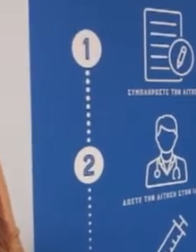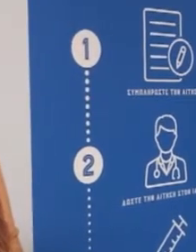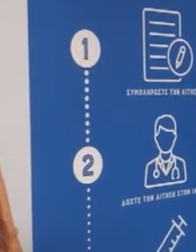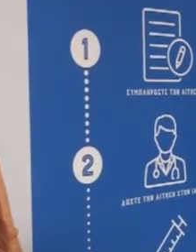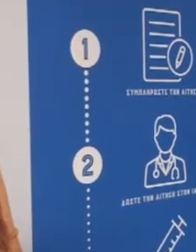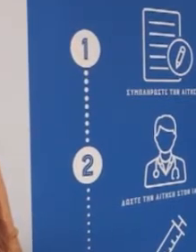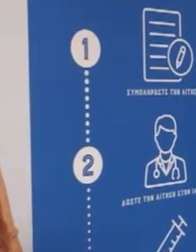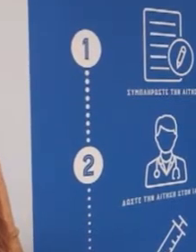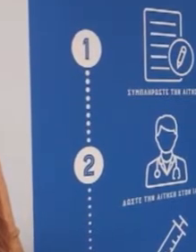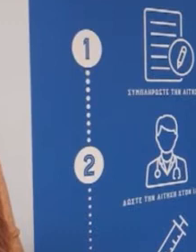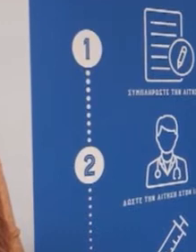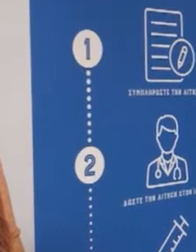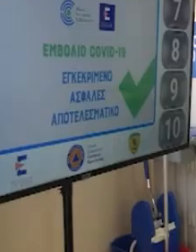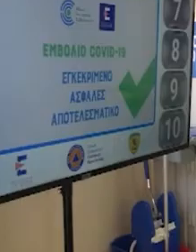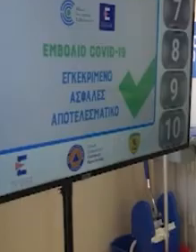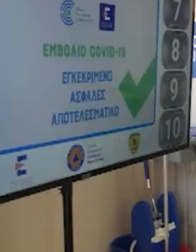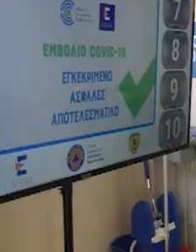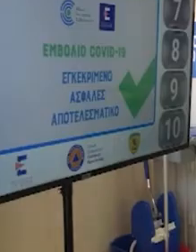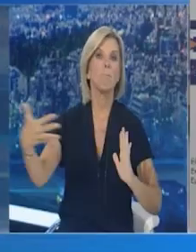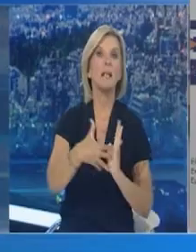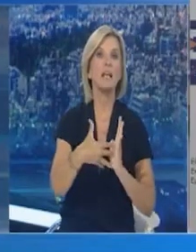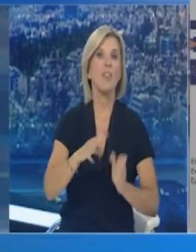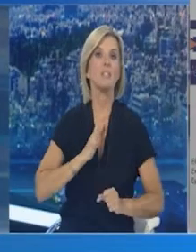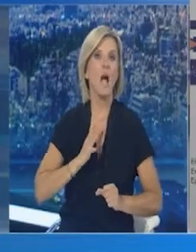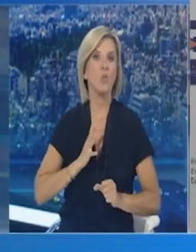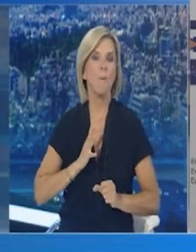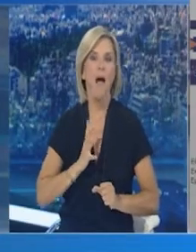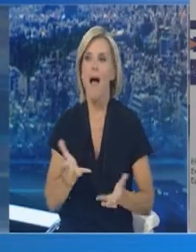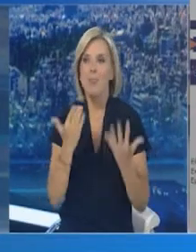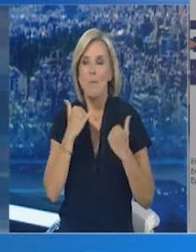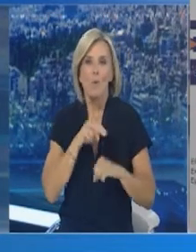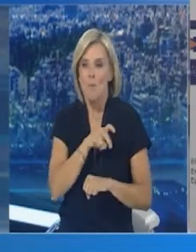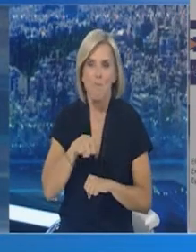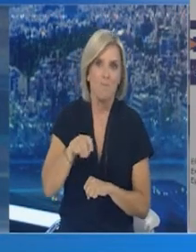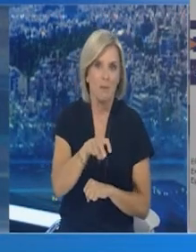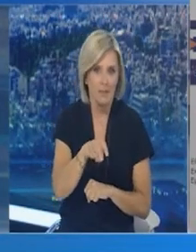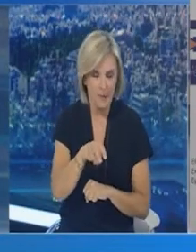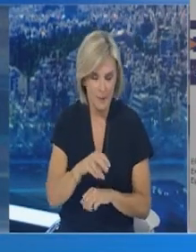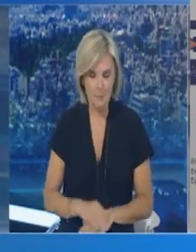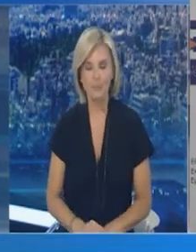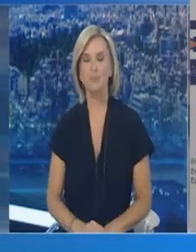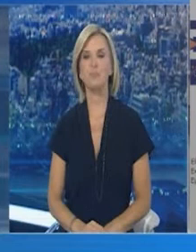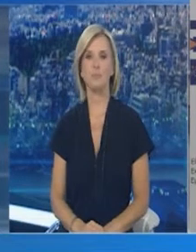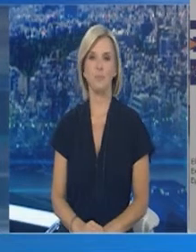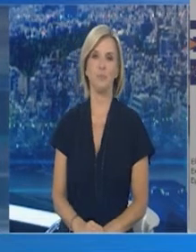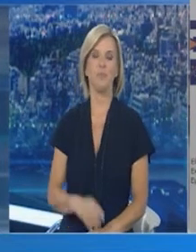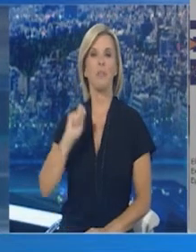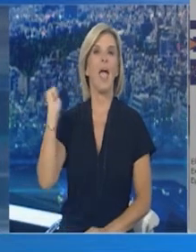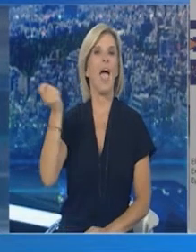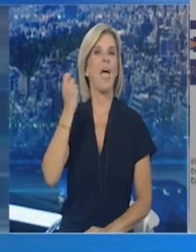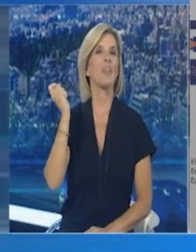ανακοίνωσε ο Γενικός Γραμματέας Πρωτοβάθμιας Φροντίδας Υγείας Μάριος Θεμιστοκλέος. Όπως έχει πει ήδη η κυρία Θεοδωρίδου, η Εθνική Επιτροπή